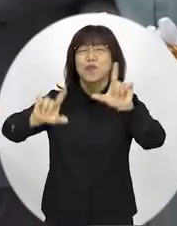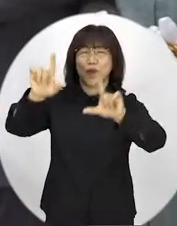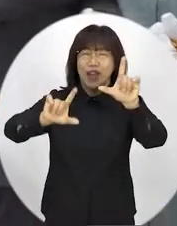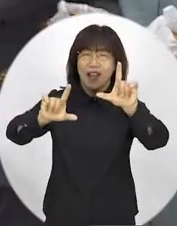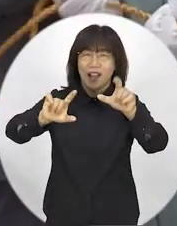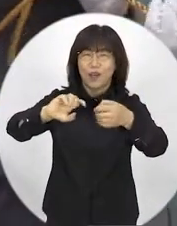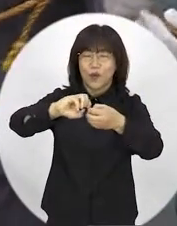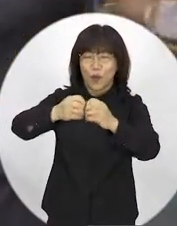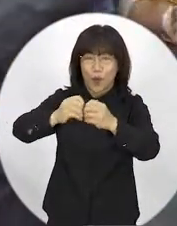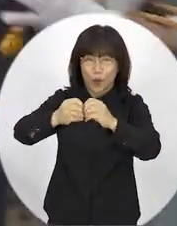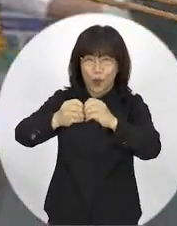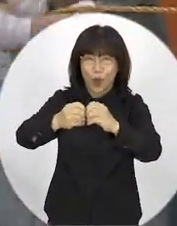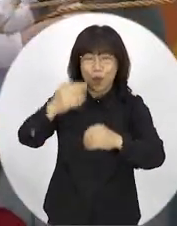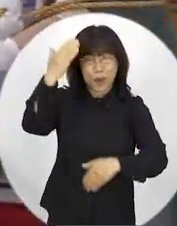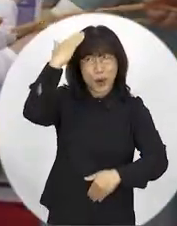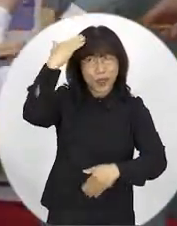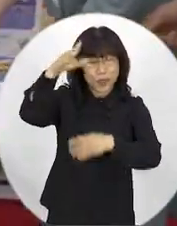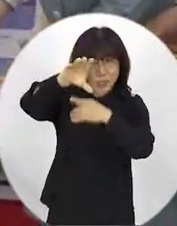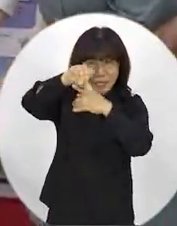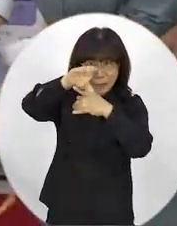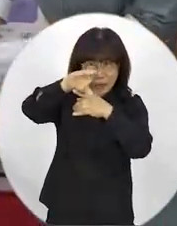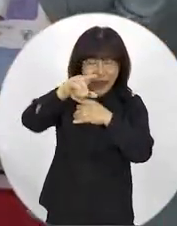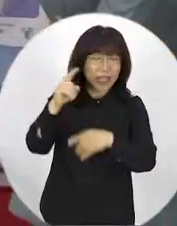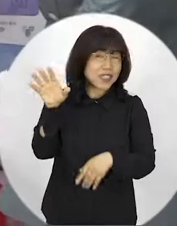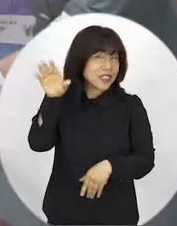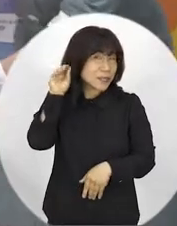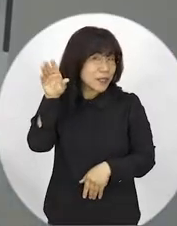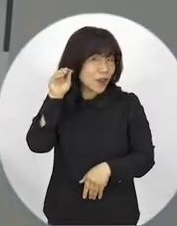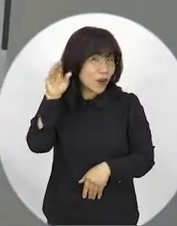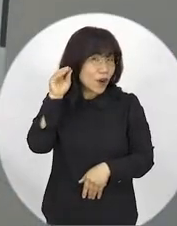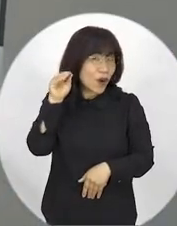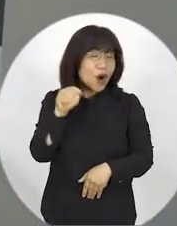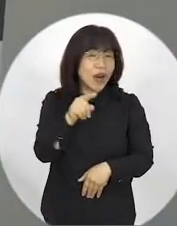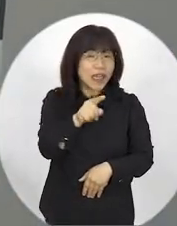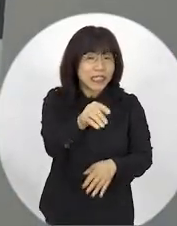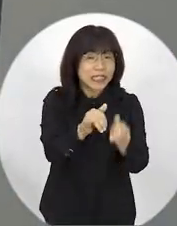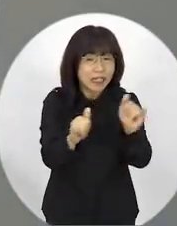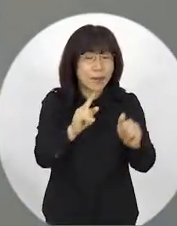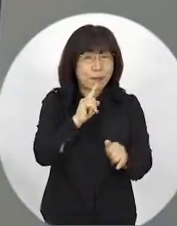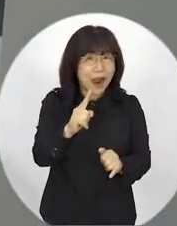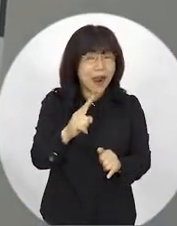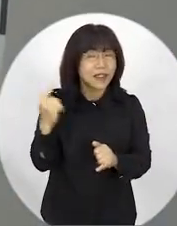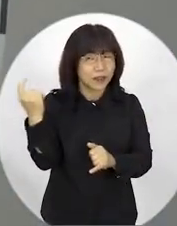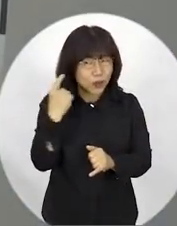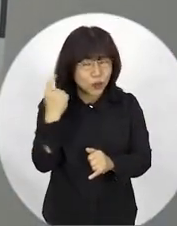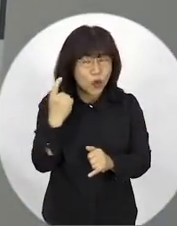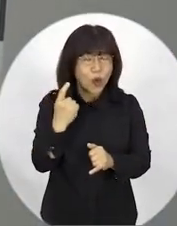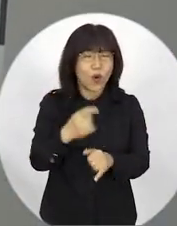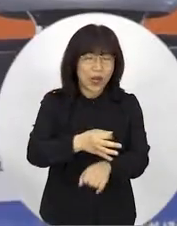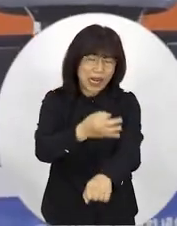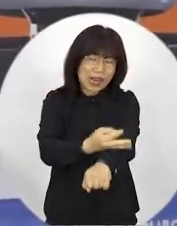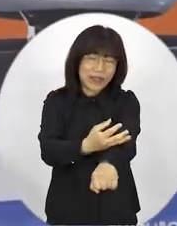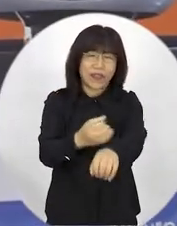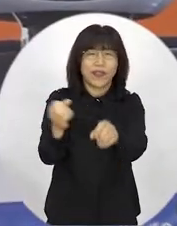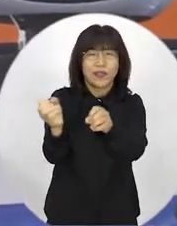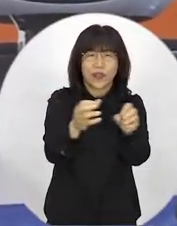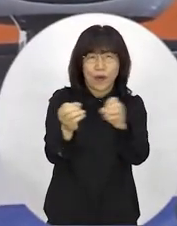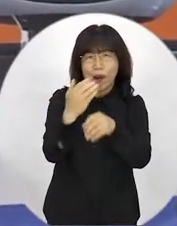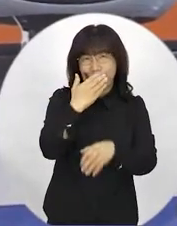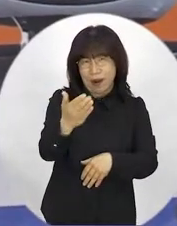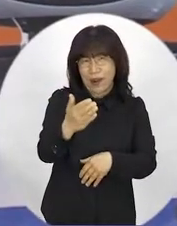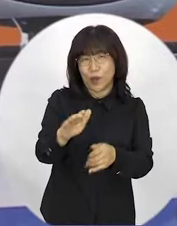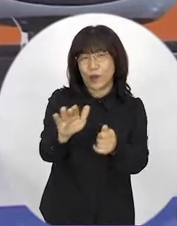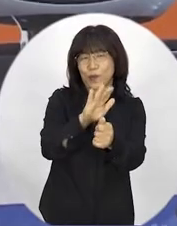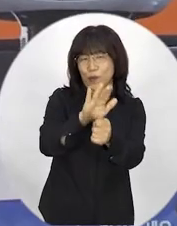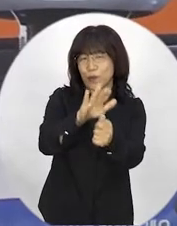로봇으로 머리 부분에 설치된 카메라와 스피커를 통해 민원인을 인식하고 간단한 대화와 민원안내 를 할 수